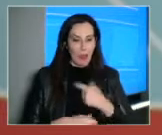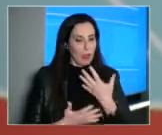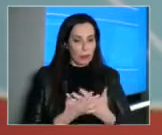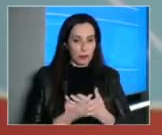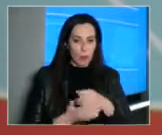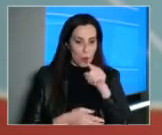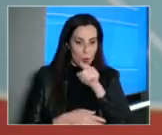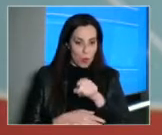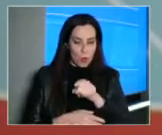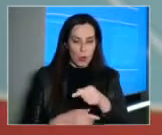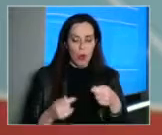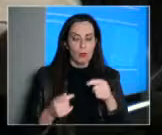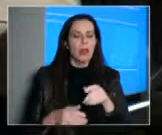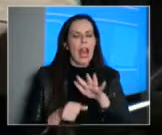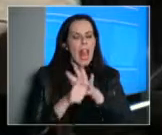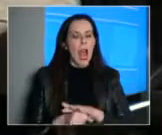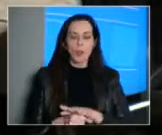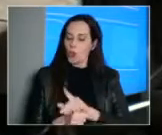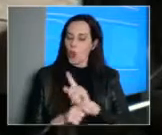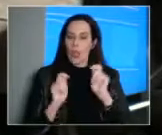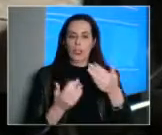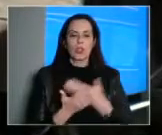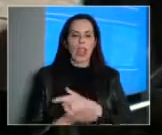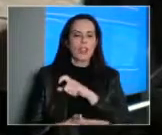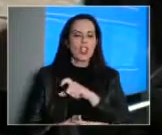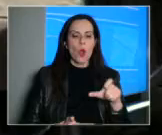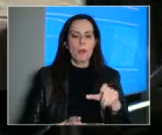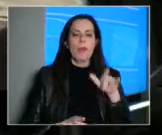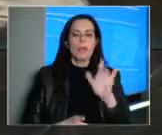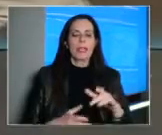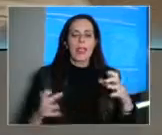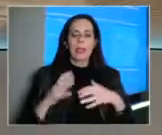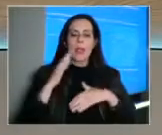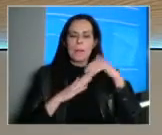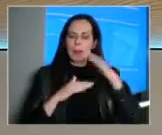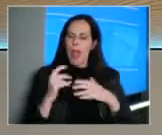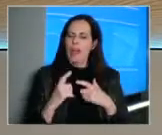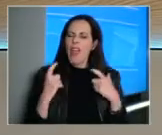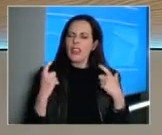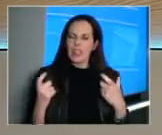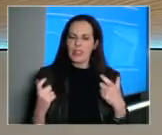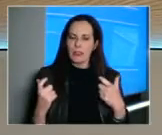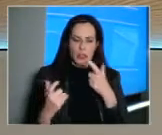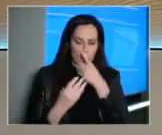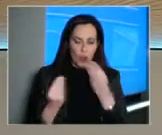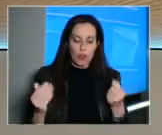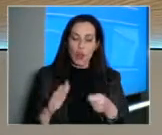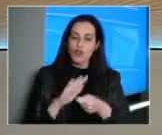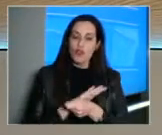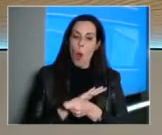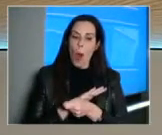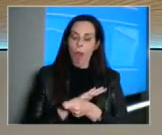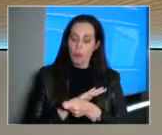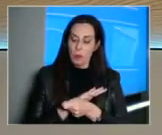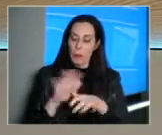כי טרודו ומקורביו לחצו עליה לא להגיש כתב אישום נגד חברת בנייה ענקית שנחשדה במתן שוחד לגורמי